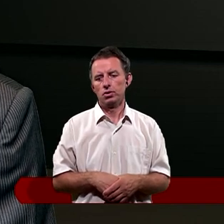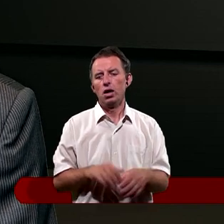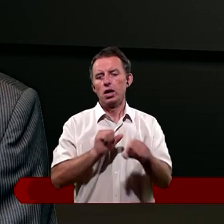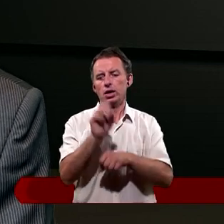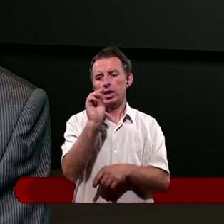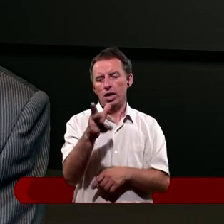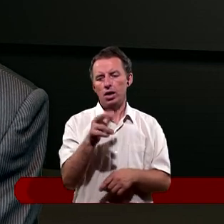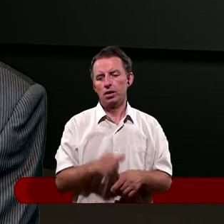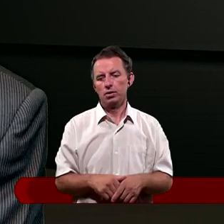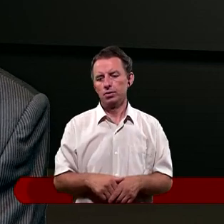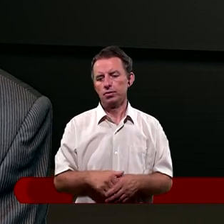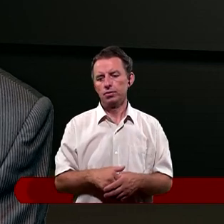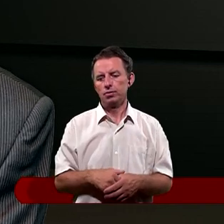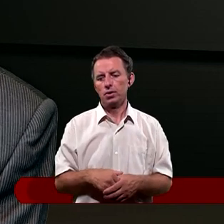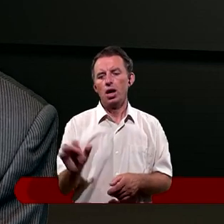Jest taka